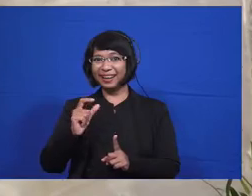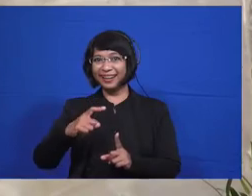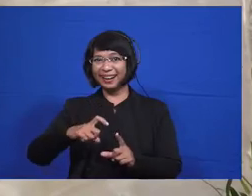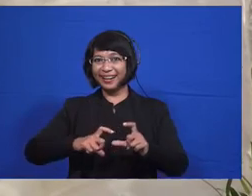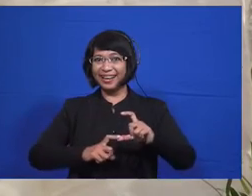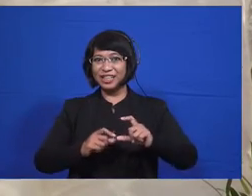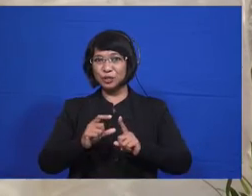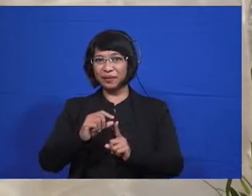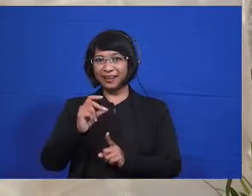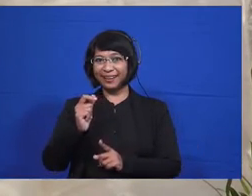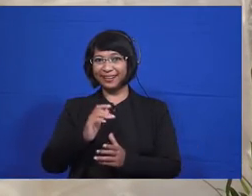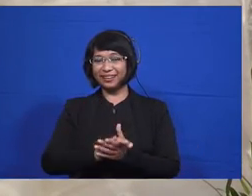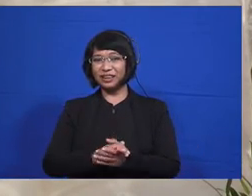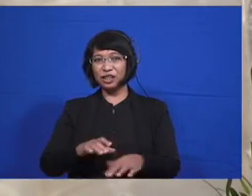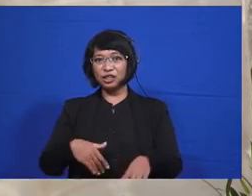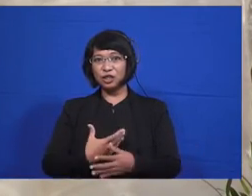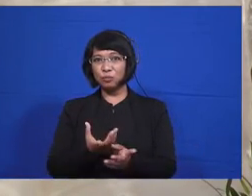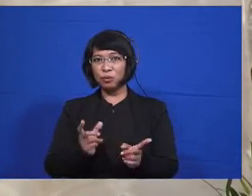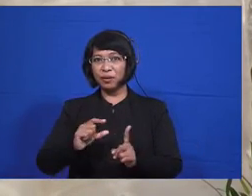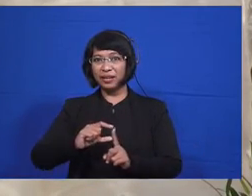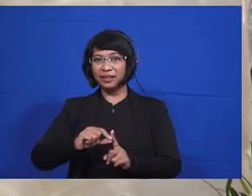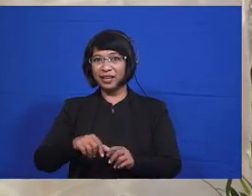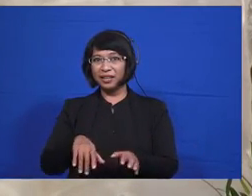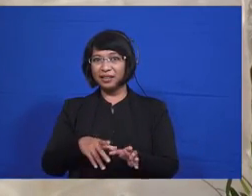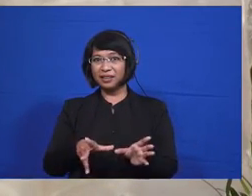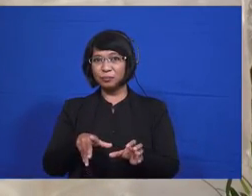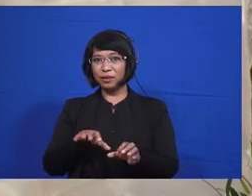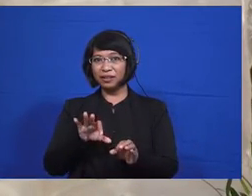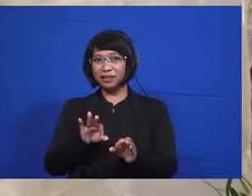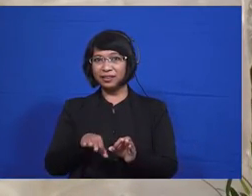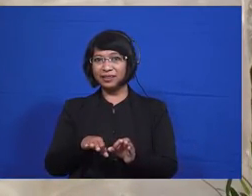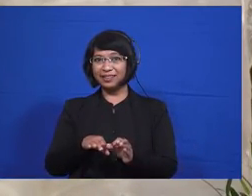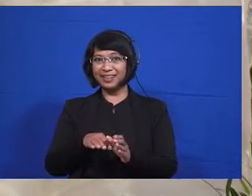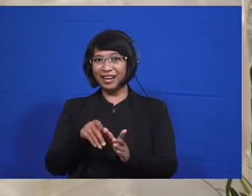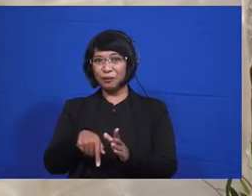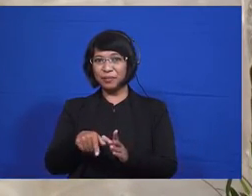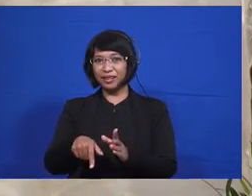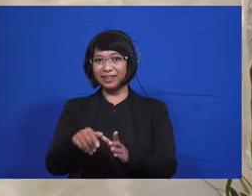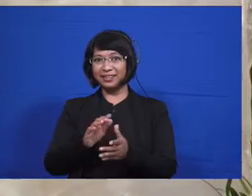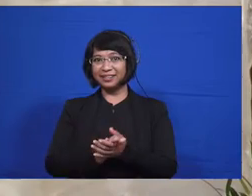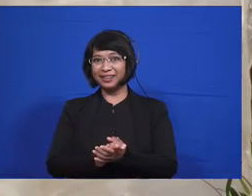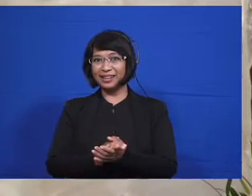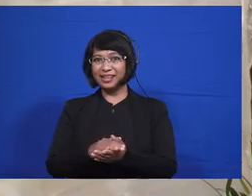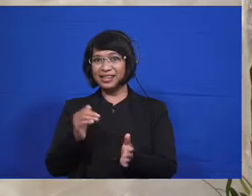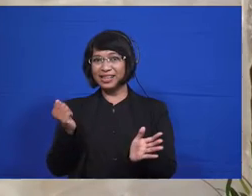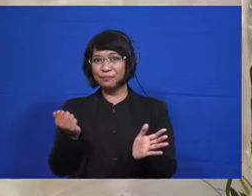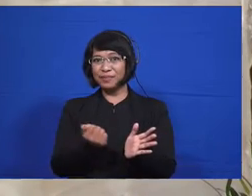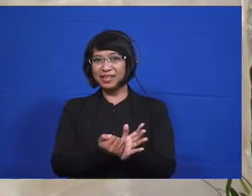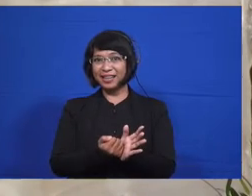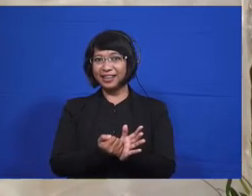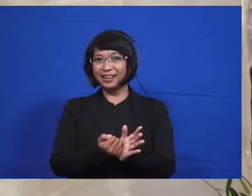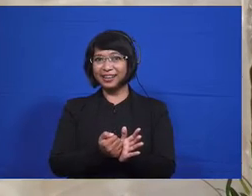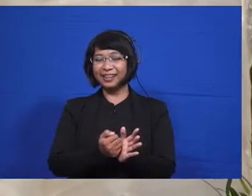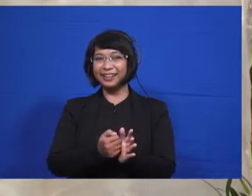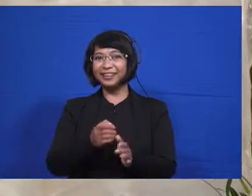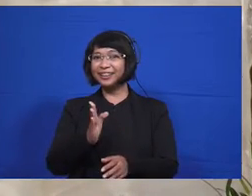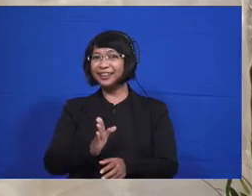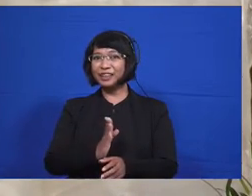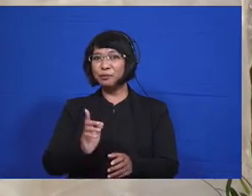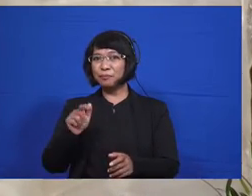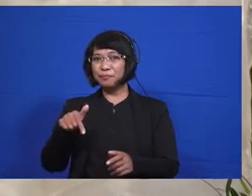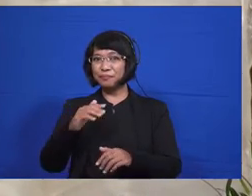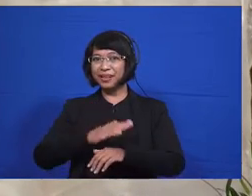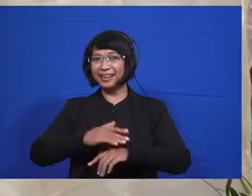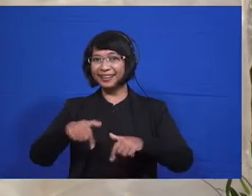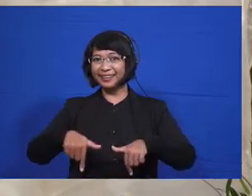Depok Timur, dan seluruh panitia yang terlibat dalam perayaan Ekaristi Tahbisan Imam hari ini.